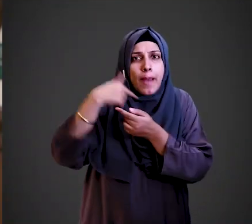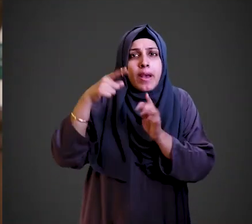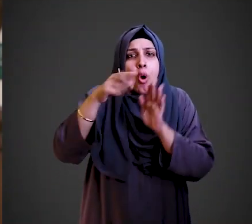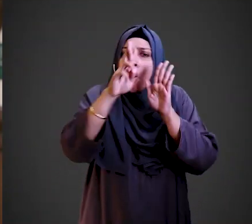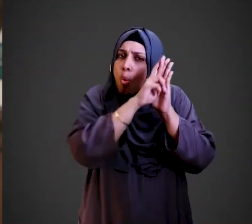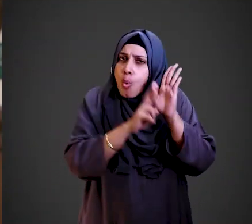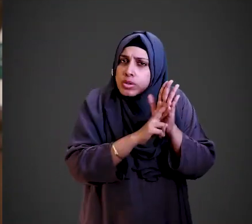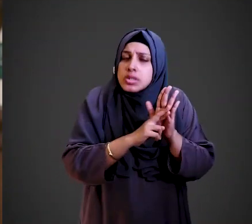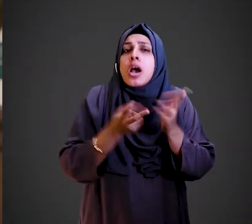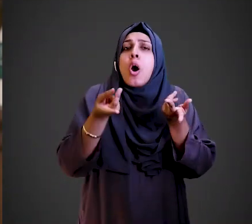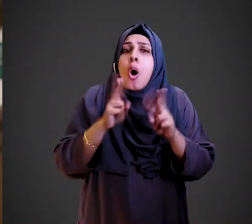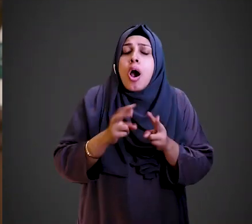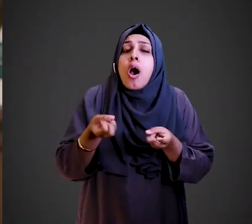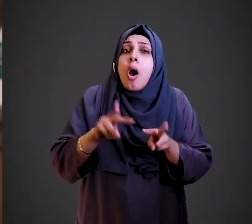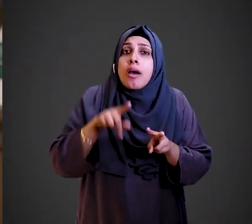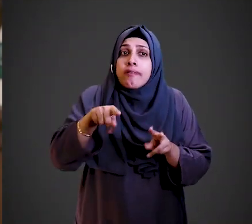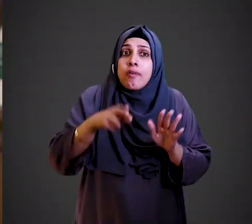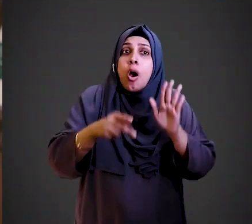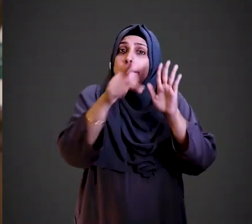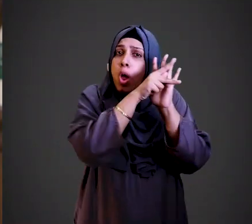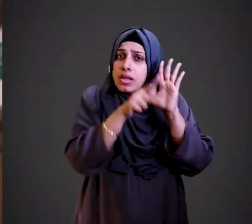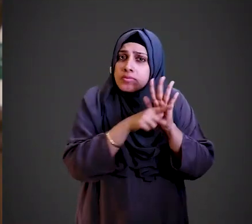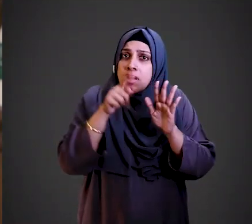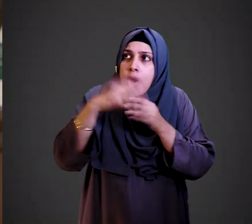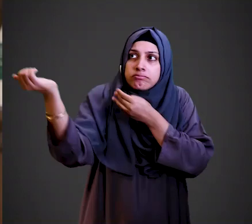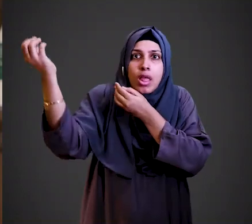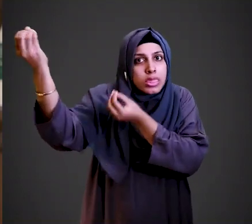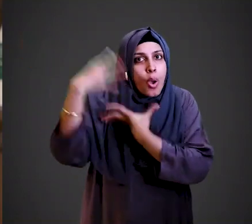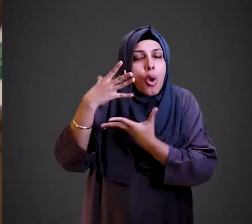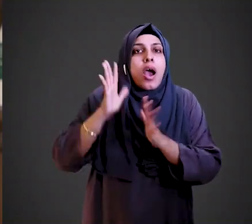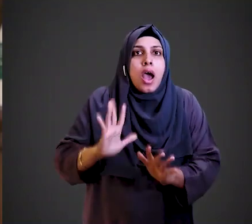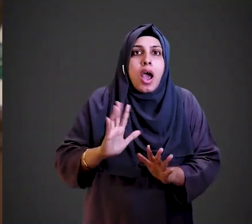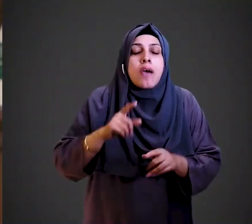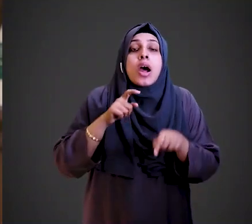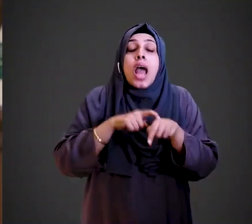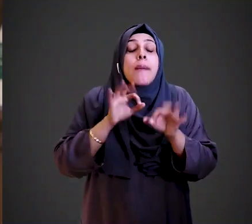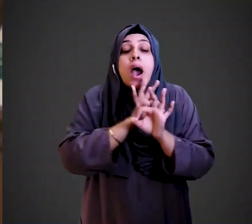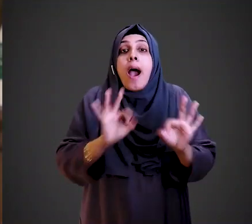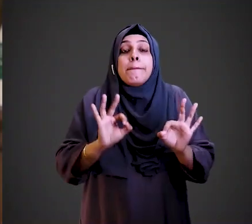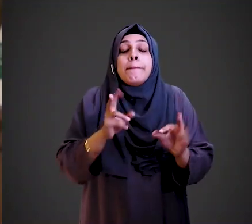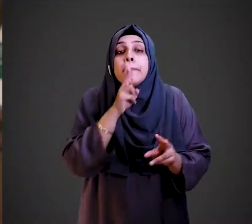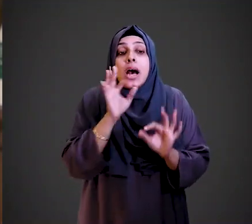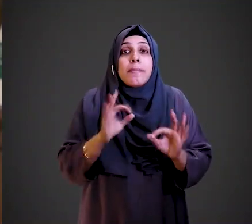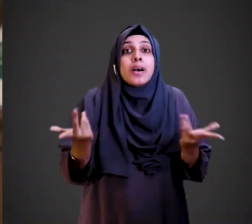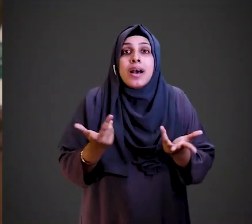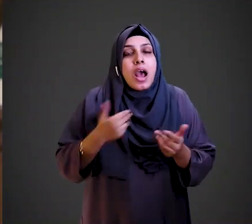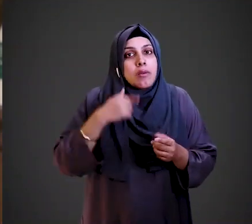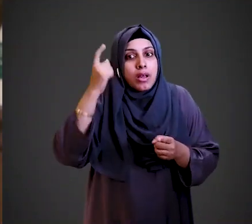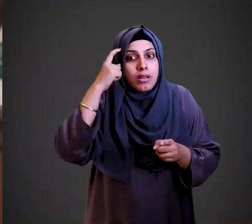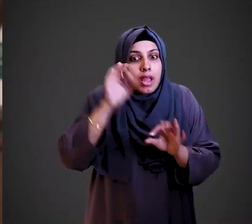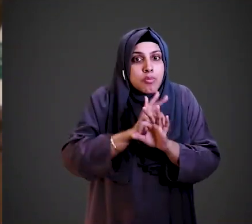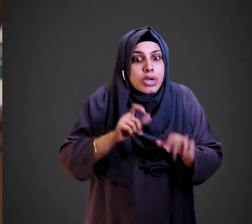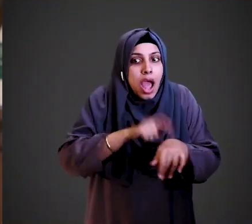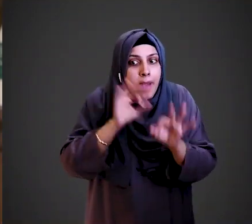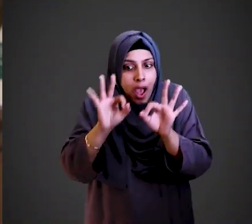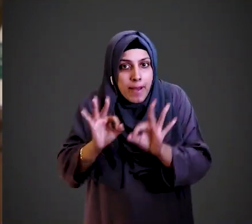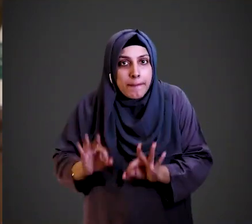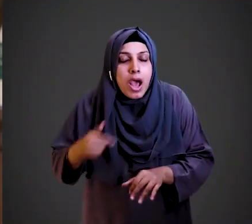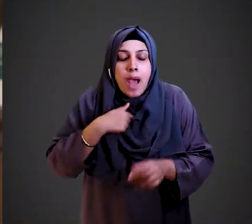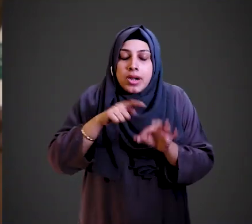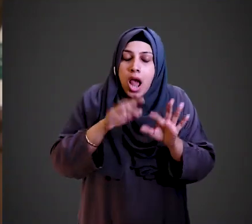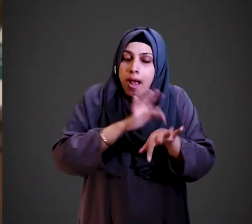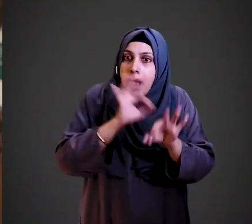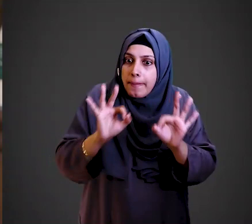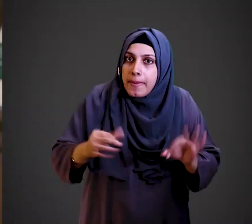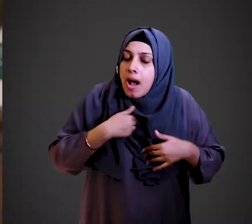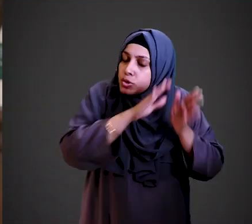اوپر کچھ اصول اور کچھ رولز اینڈ ریگولیشنز عائد کرتے ہیں جس کے اکارڈنگلی ہمیں چلنا ہوتا ہے. ہم اس کے مطابق چلتے